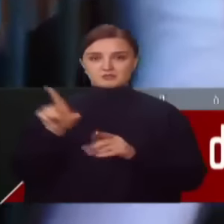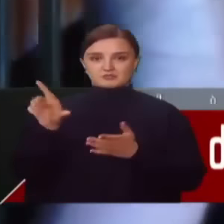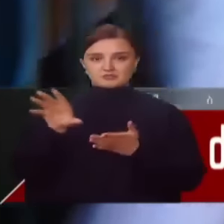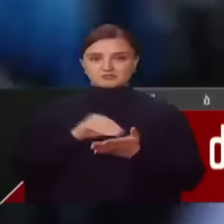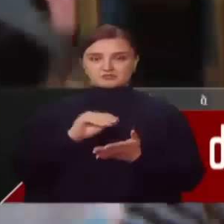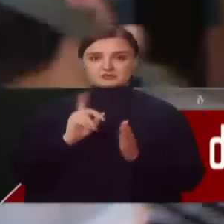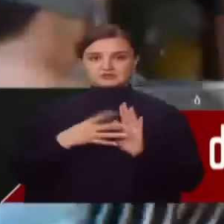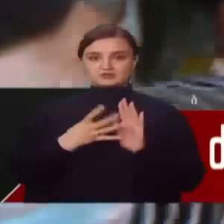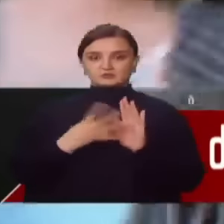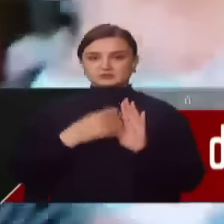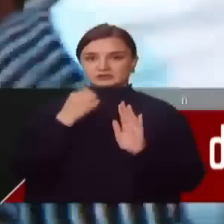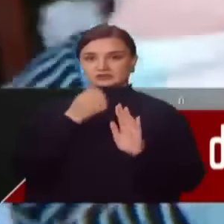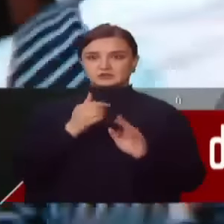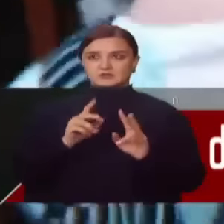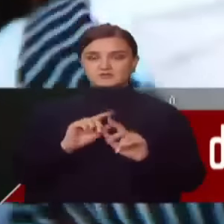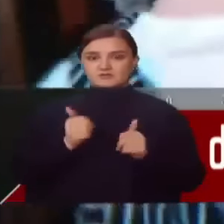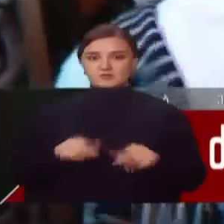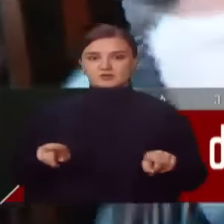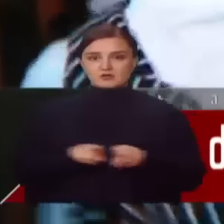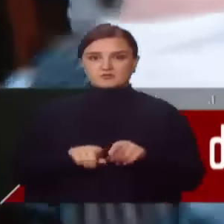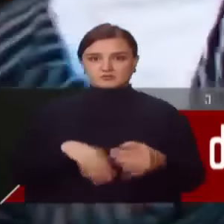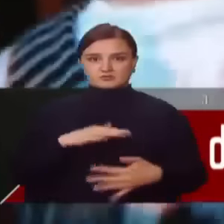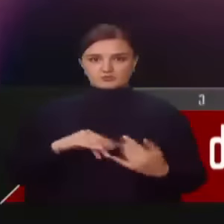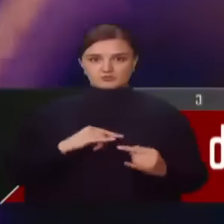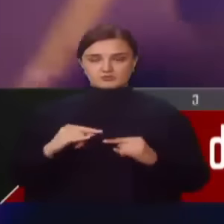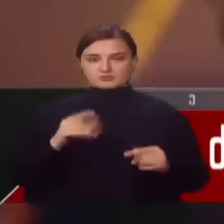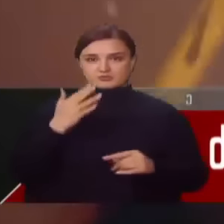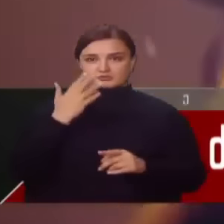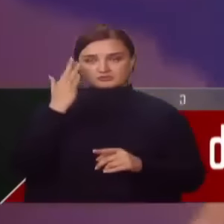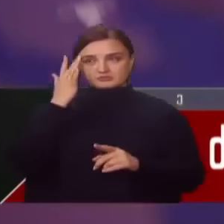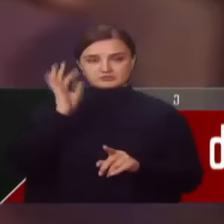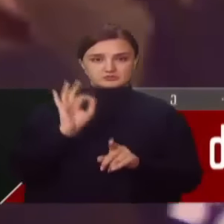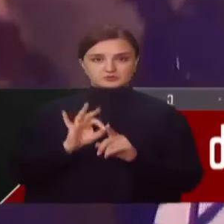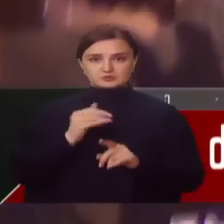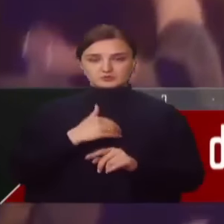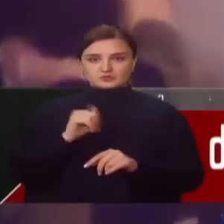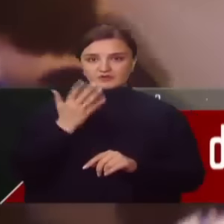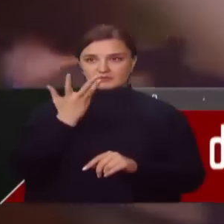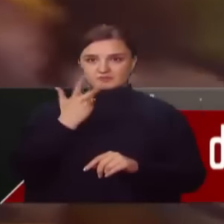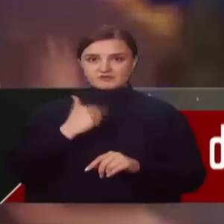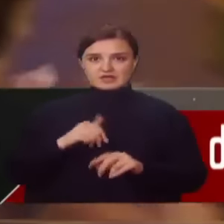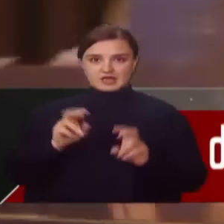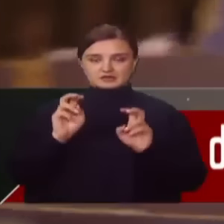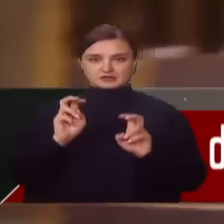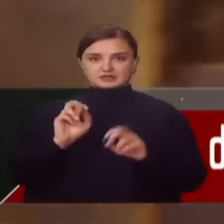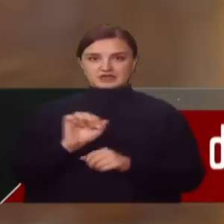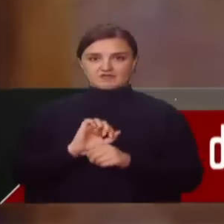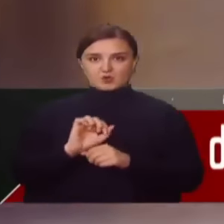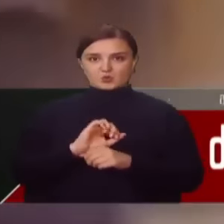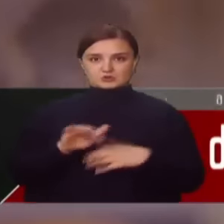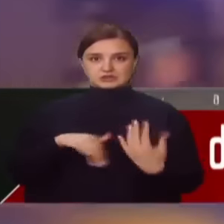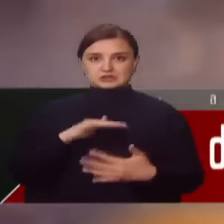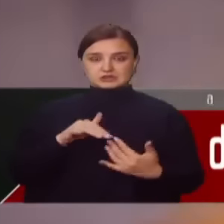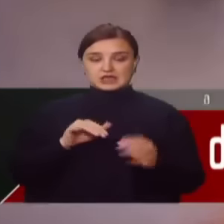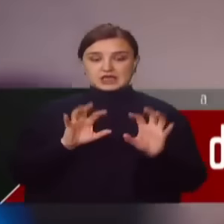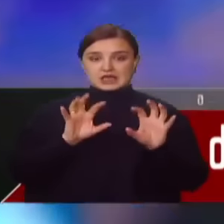სამოქალაქო დაპირისპირების მსგავსი მოვლენების პროვოცირება. საბოლოო მიზნის, ეგრეთ წოდებული ფერადი რევოლუციისთვის. თუმცა გზა ერთი